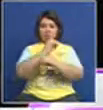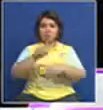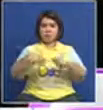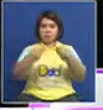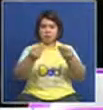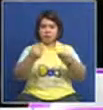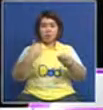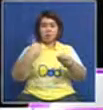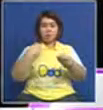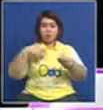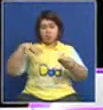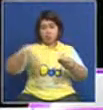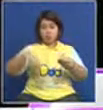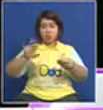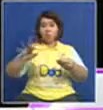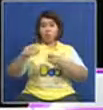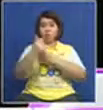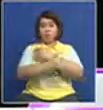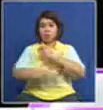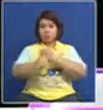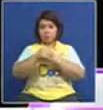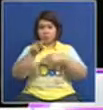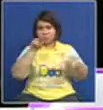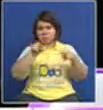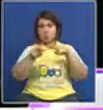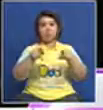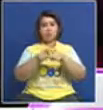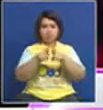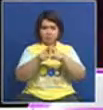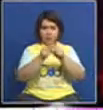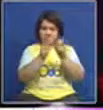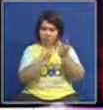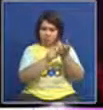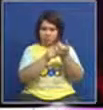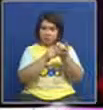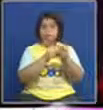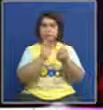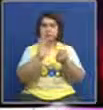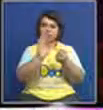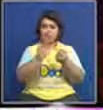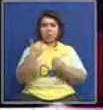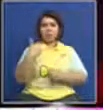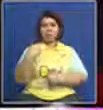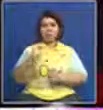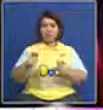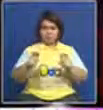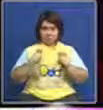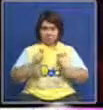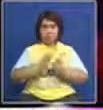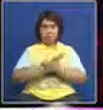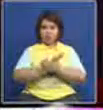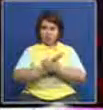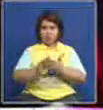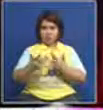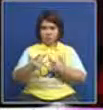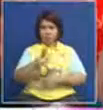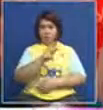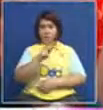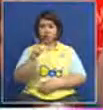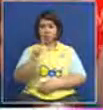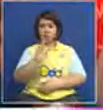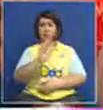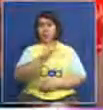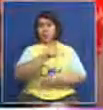าที่จากองค์กรต่างชาติเข้าไปร่วมสังเกตการการนับคะแนนด้วยหลังจากที่ได้รับอนุญาตจากคณะกรรมการการเลือกตั้งของเมียนม